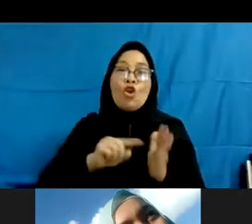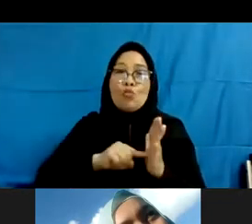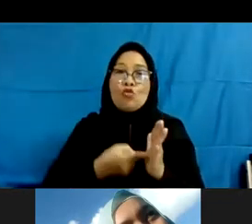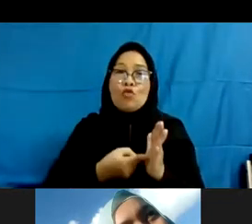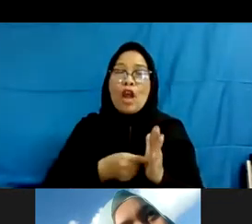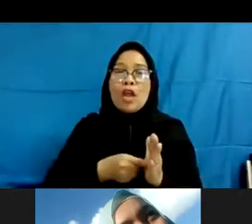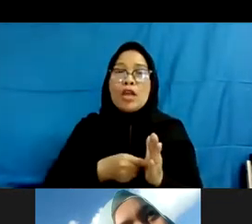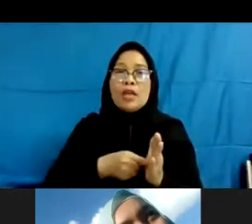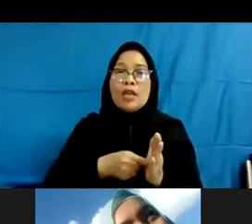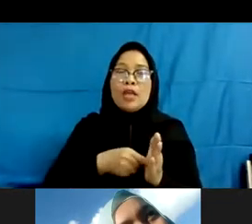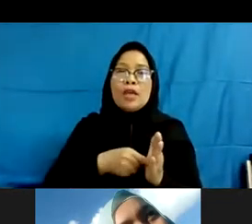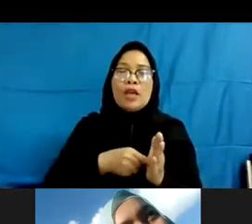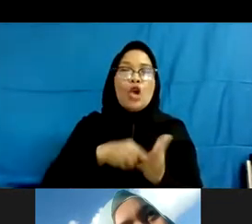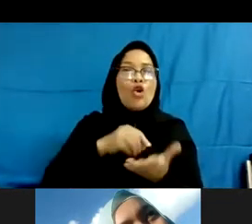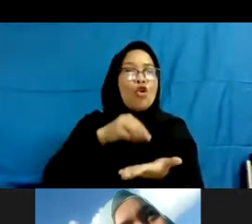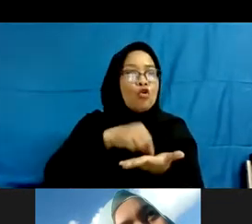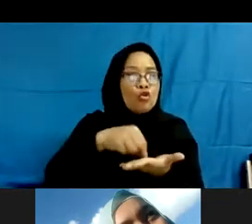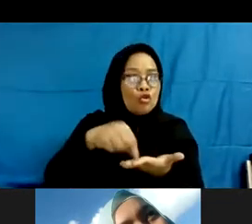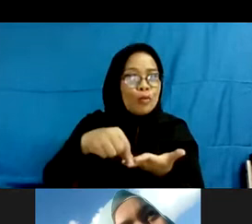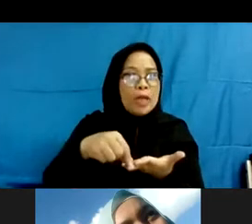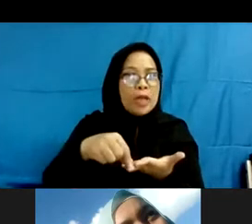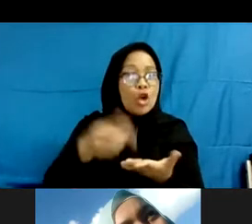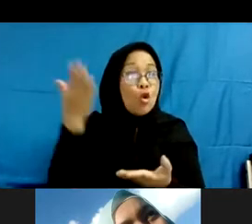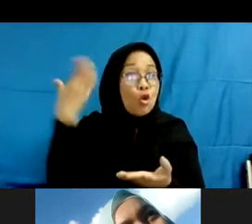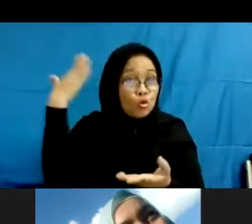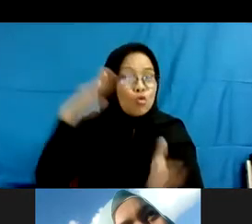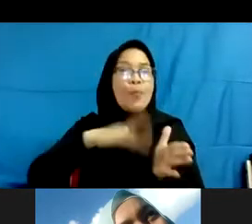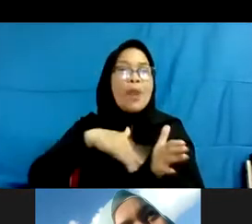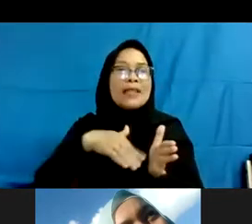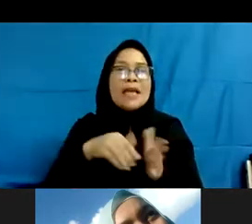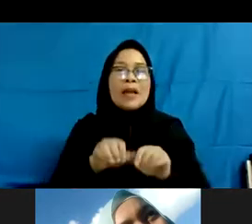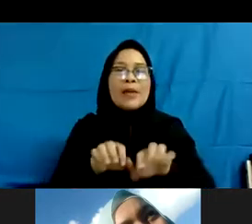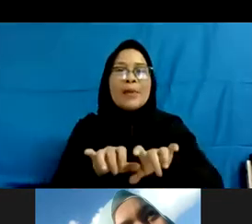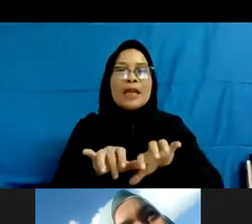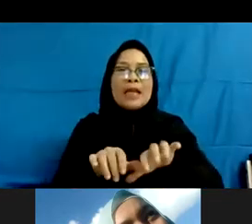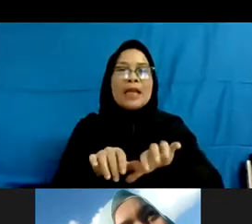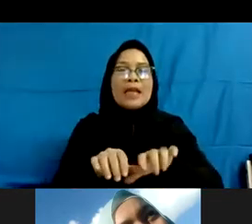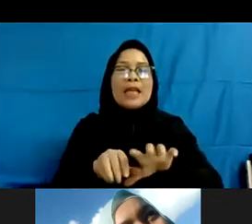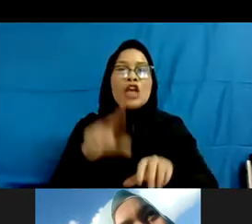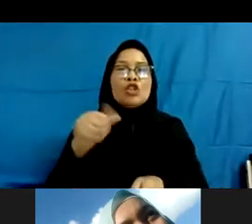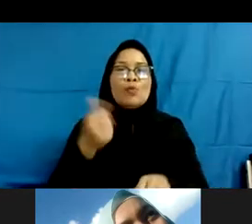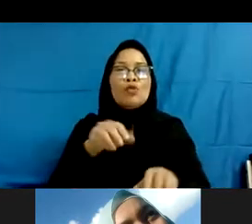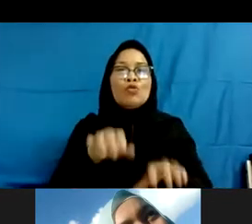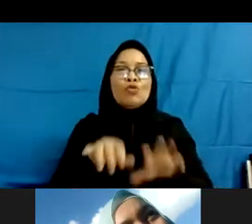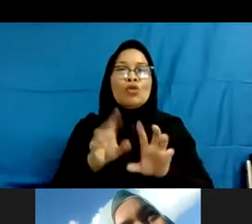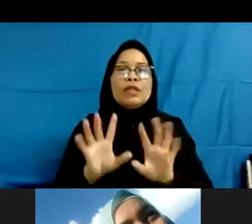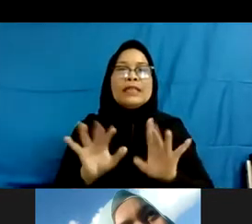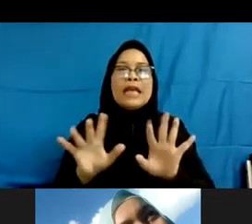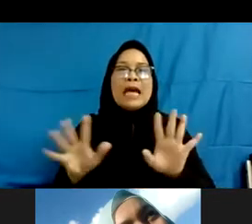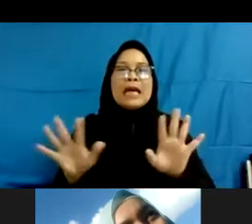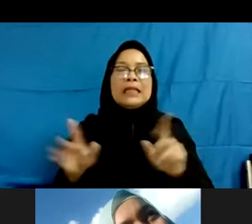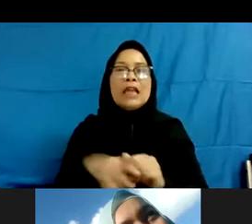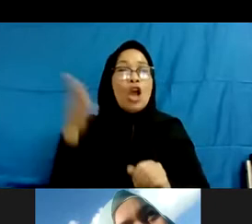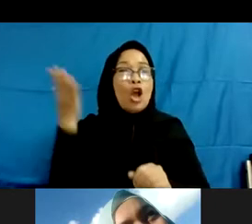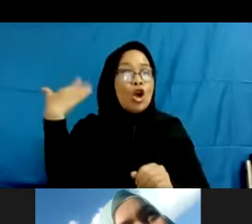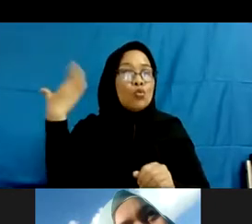juga belajar mengetik 10 jari, ya kan. Jadi kalau mungkin kalau anak-anak sekarang belajar belajar ngetik tuh langsung pakai komputer ya, tapi kalau pas saya itu